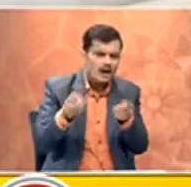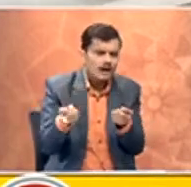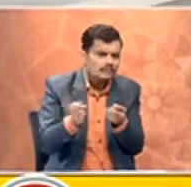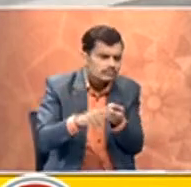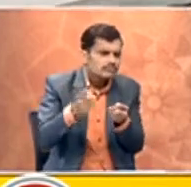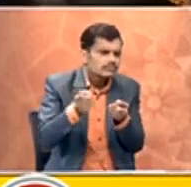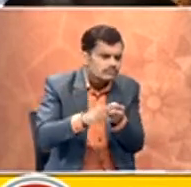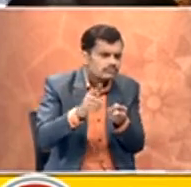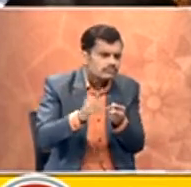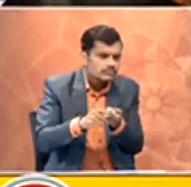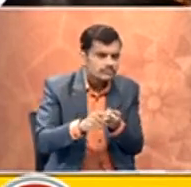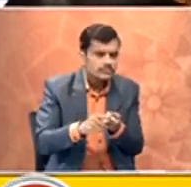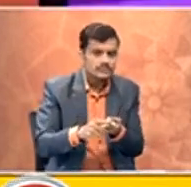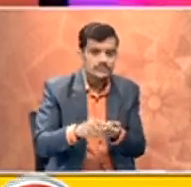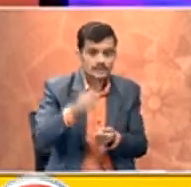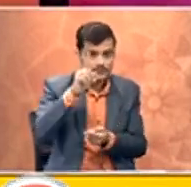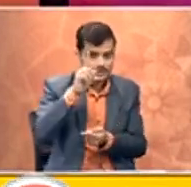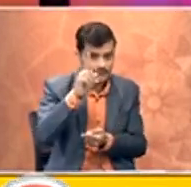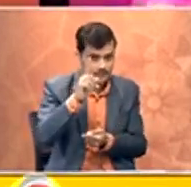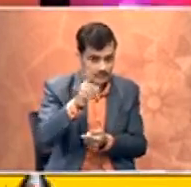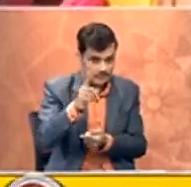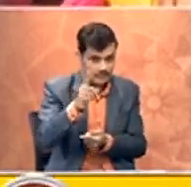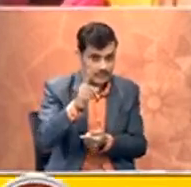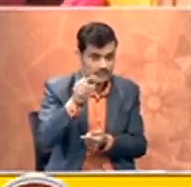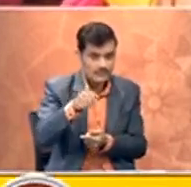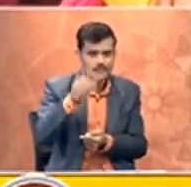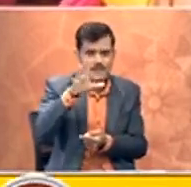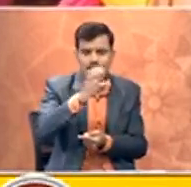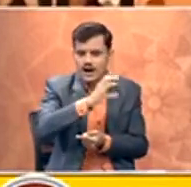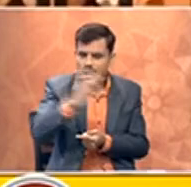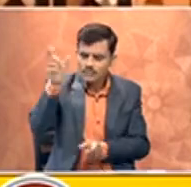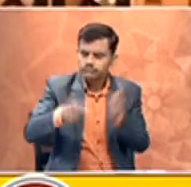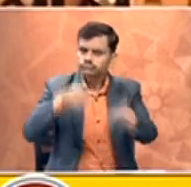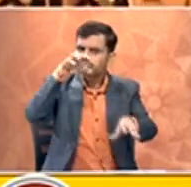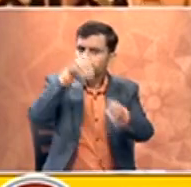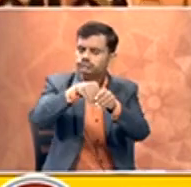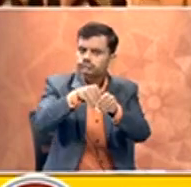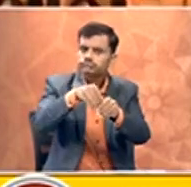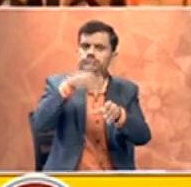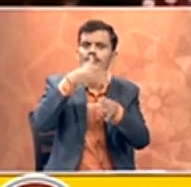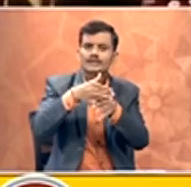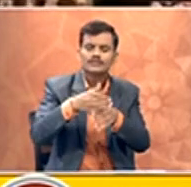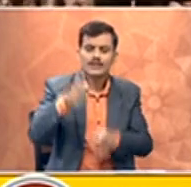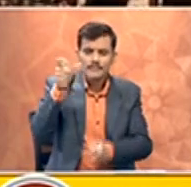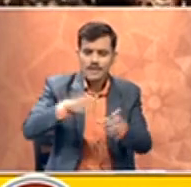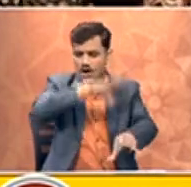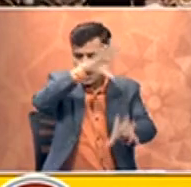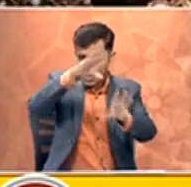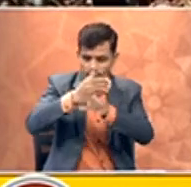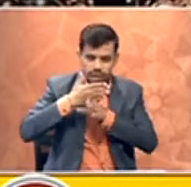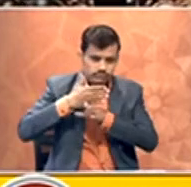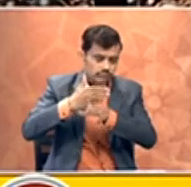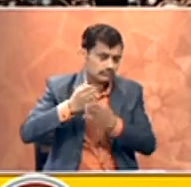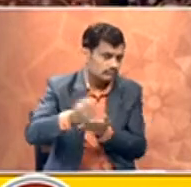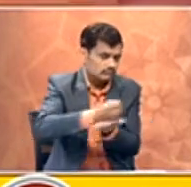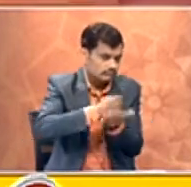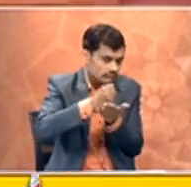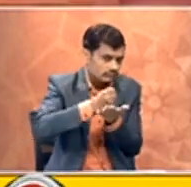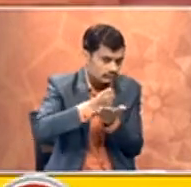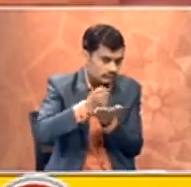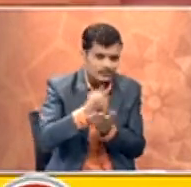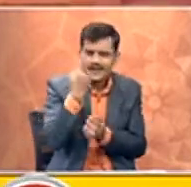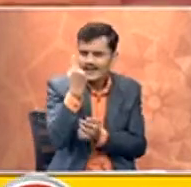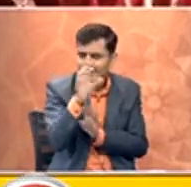से 1.5 करोड़ से अधिक लोग जुड़े हैं। जन भागीदारी की हमारी इस कोशिश में एक ही